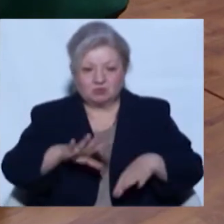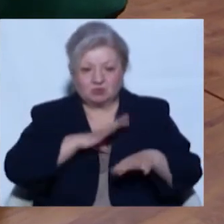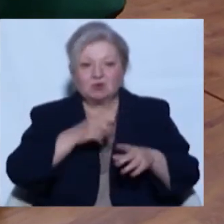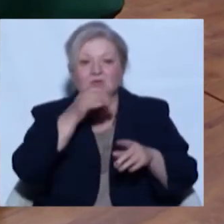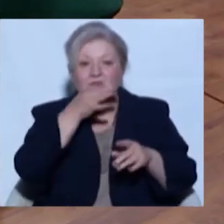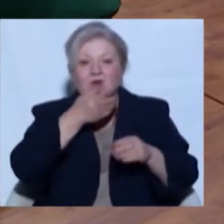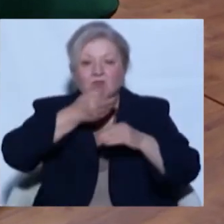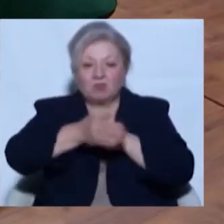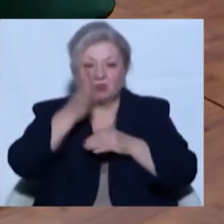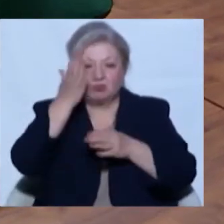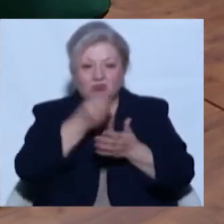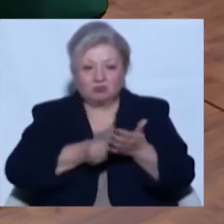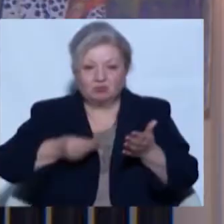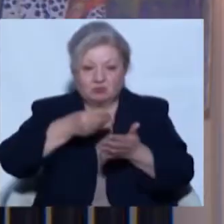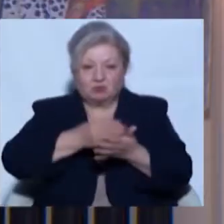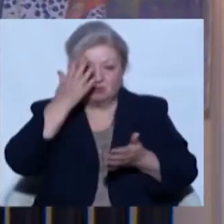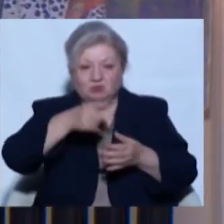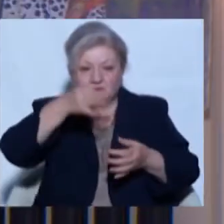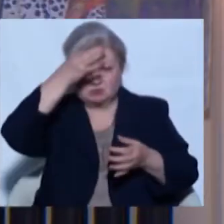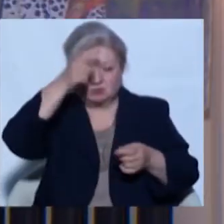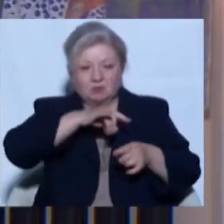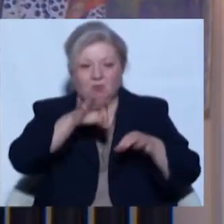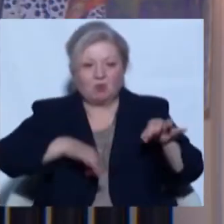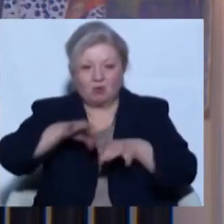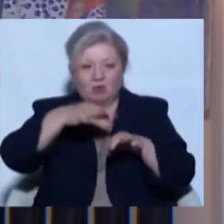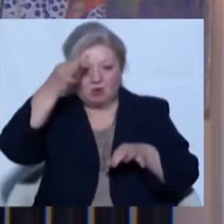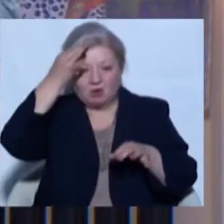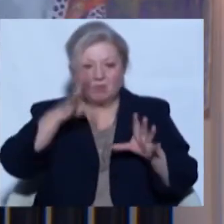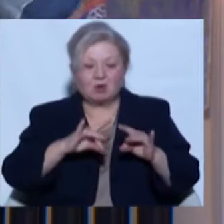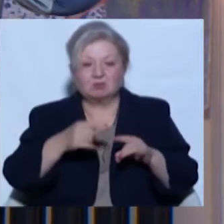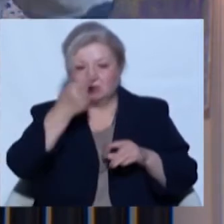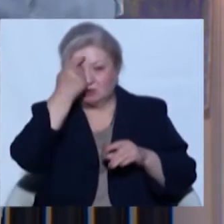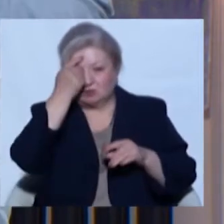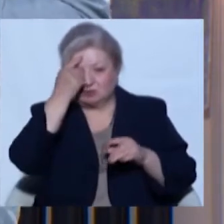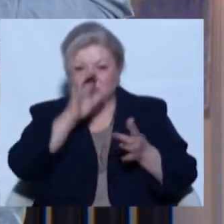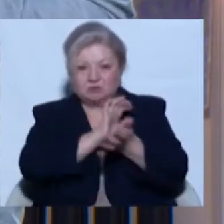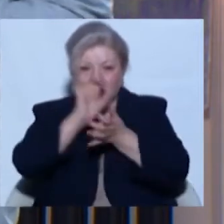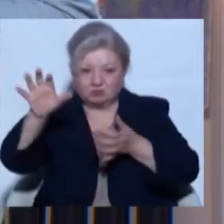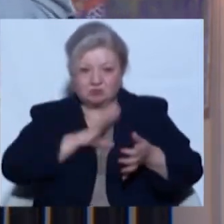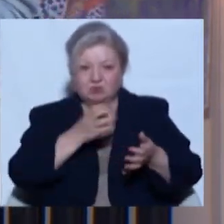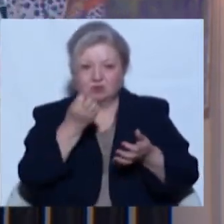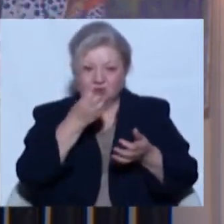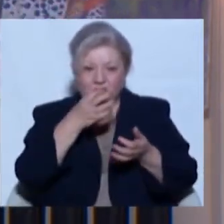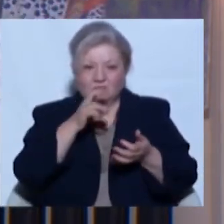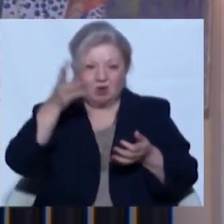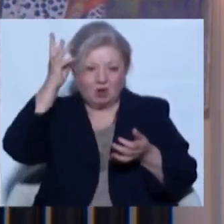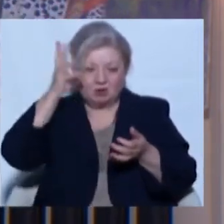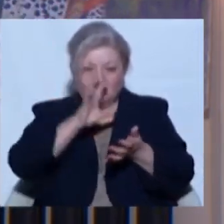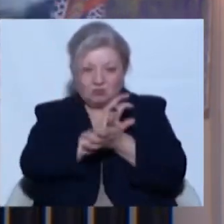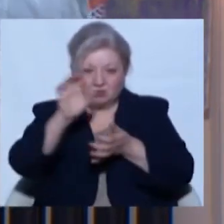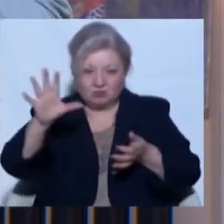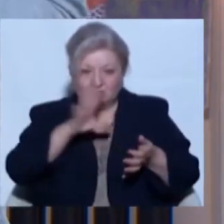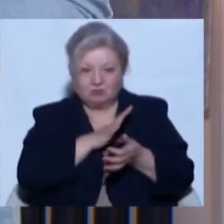კიდევ დაუბრუნდება კწანისის ომის შემდეგ, მაგრამ აქედან არაფერი გამოვიდა. ინდოეთში ელჩობას კი გაიგზავნა ამისათვის საქართველოდან